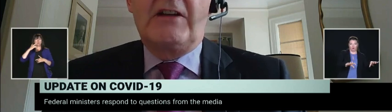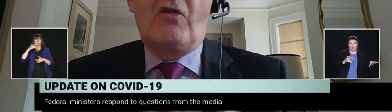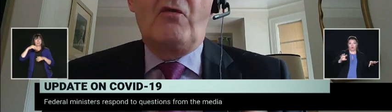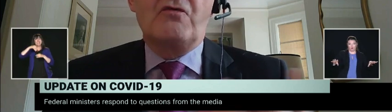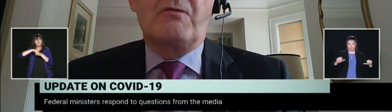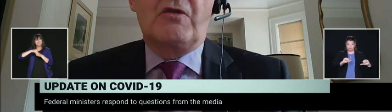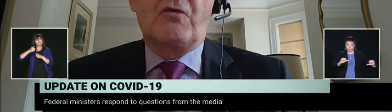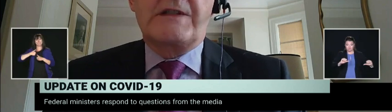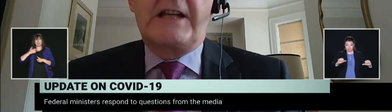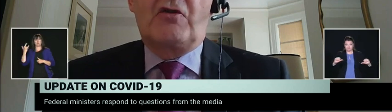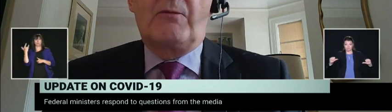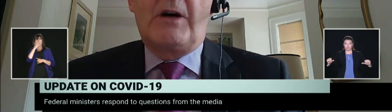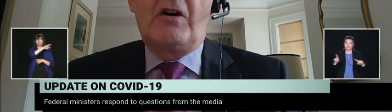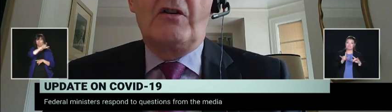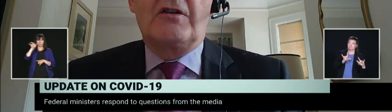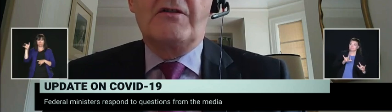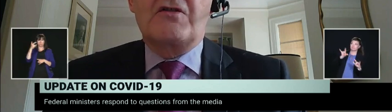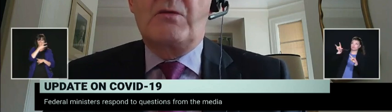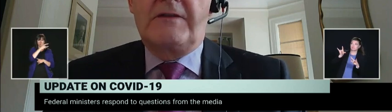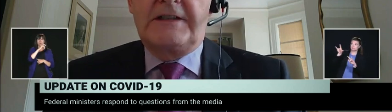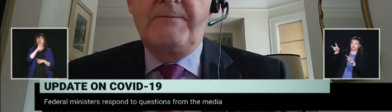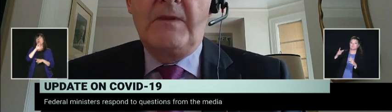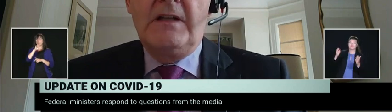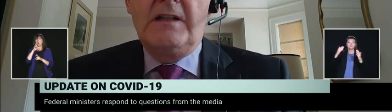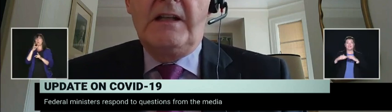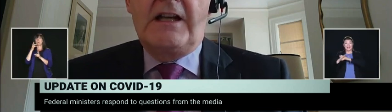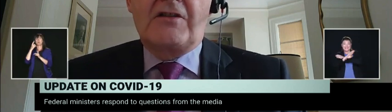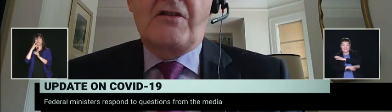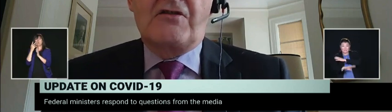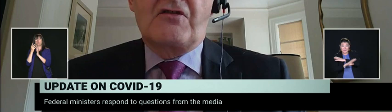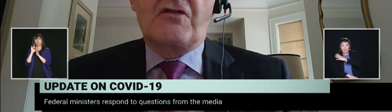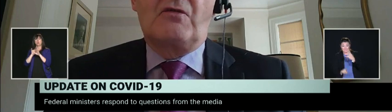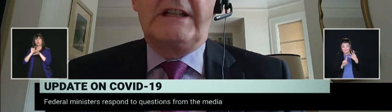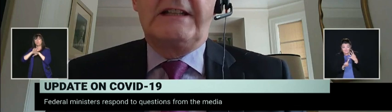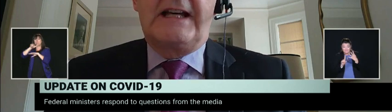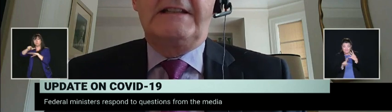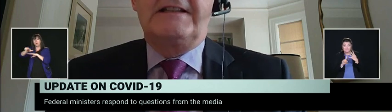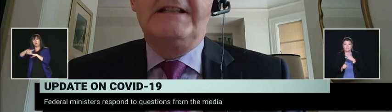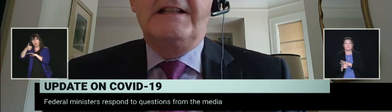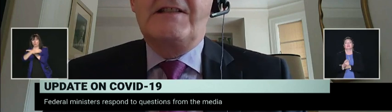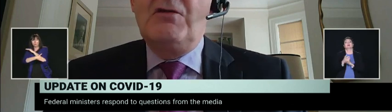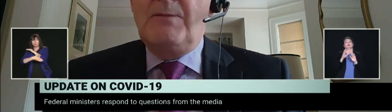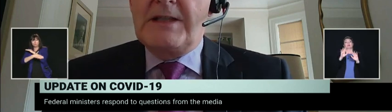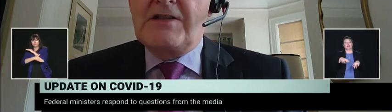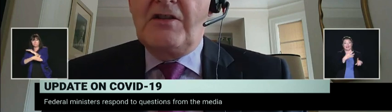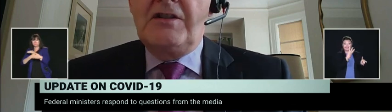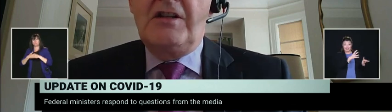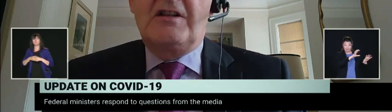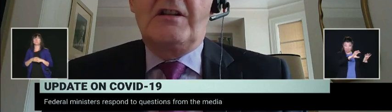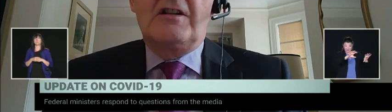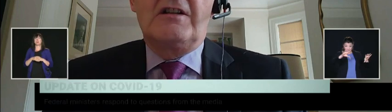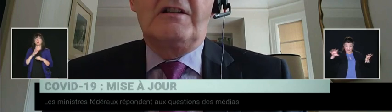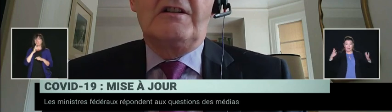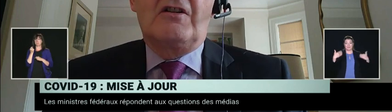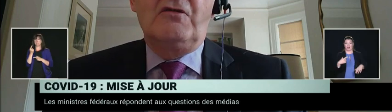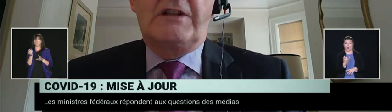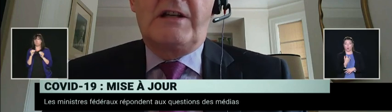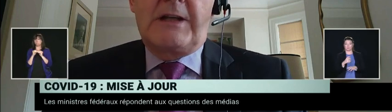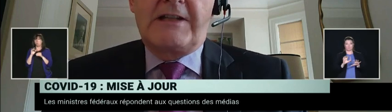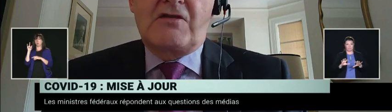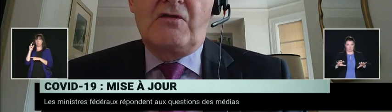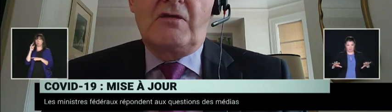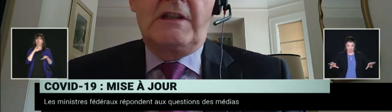pour les 11 plus gros aéroports suivants. Alors ça, ce sont les dates. Si une personne a